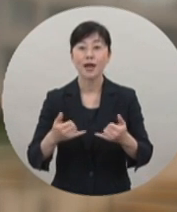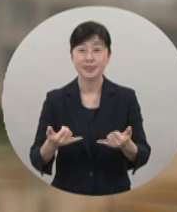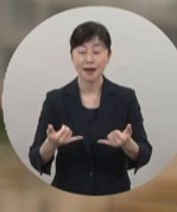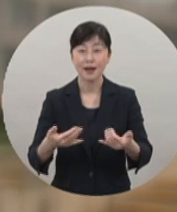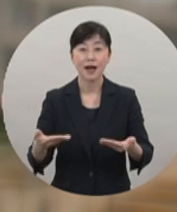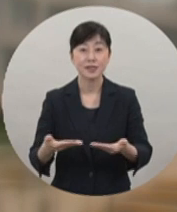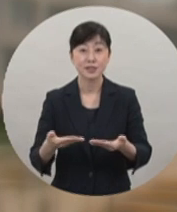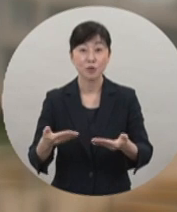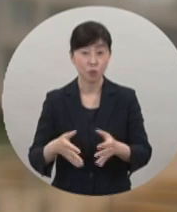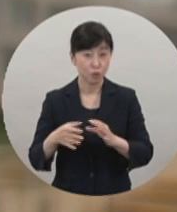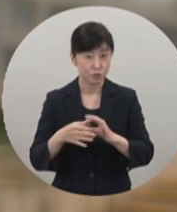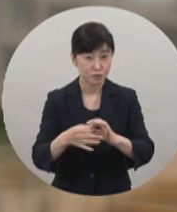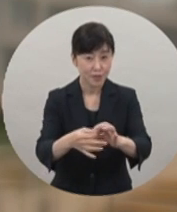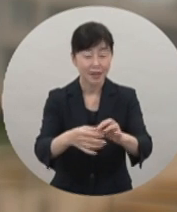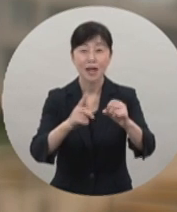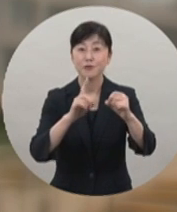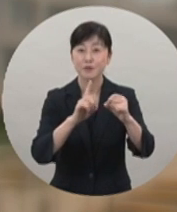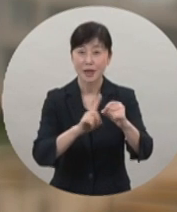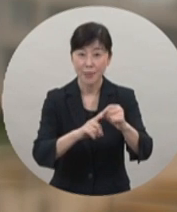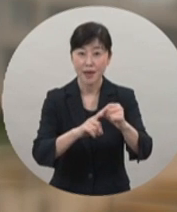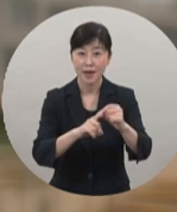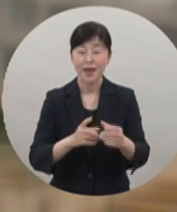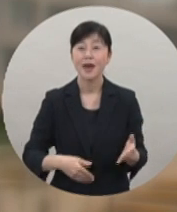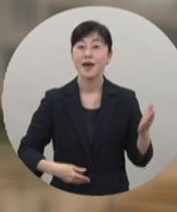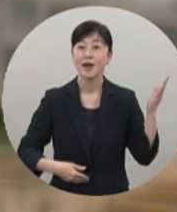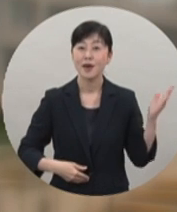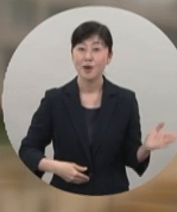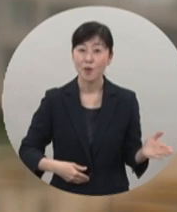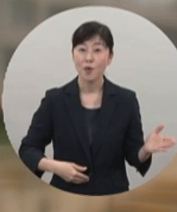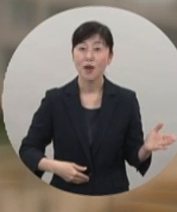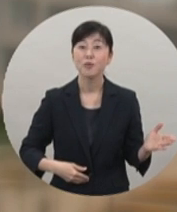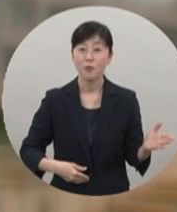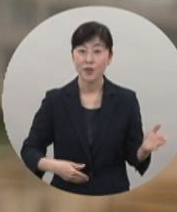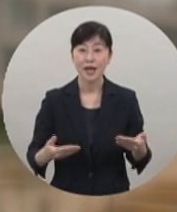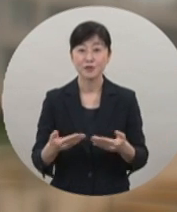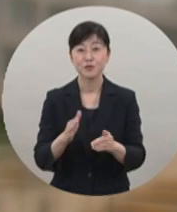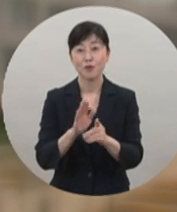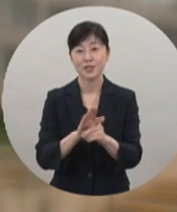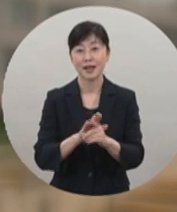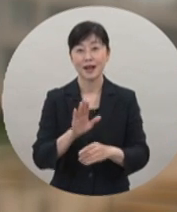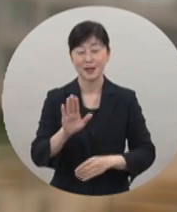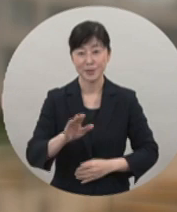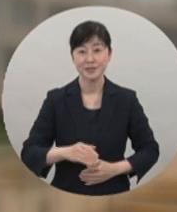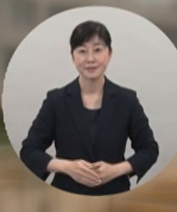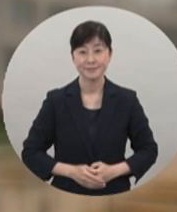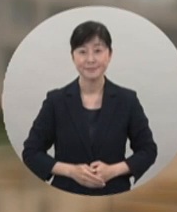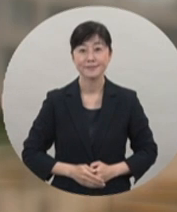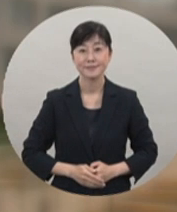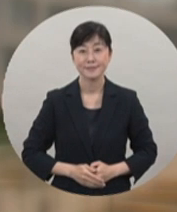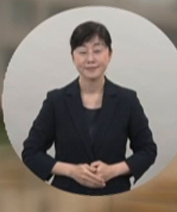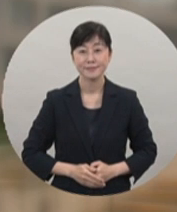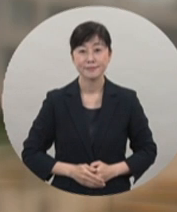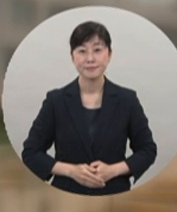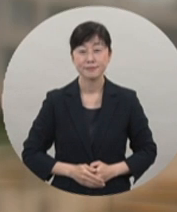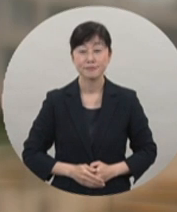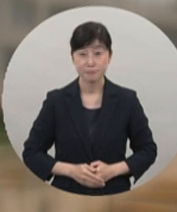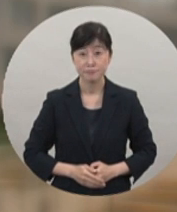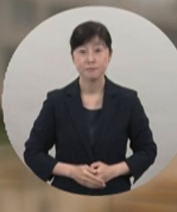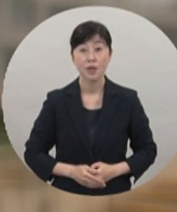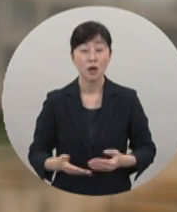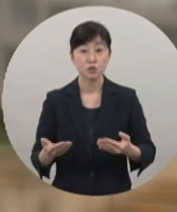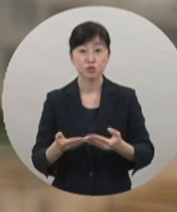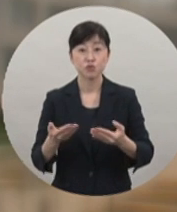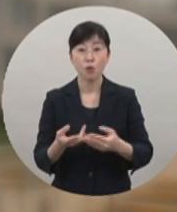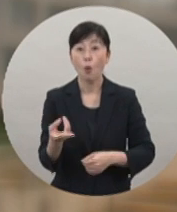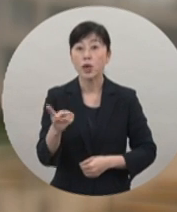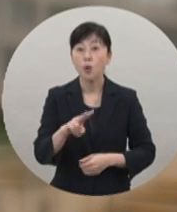害者が長く働き続けられるよう、ご覧の枠組みで就労支援を行っています。就労